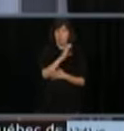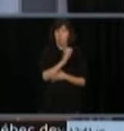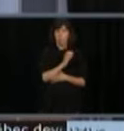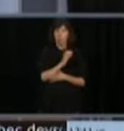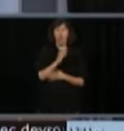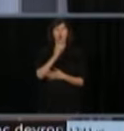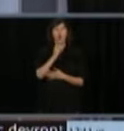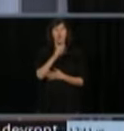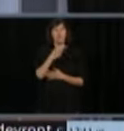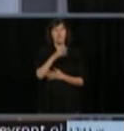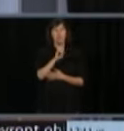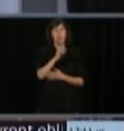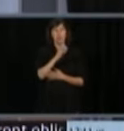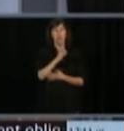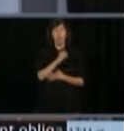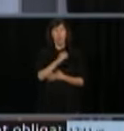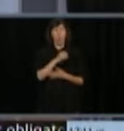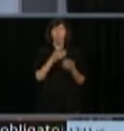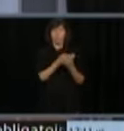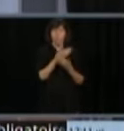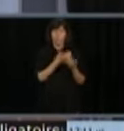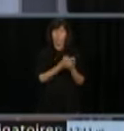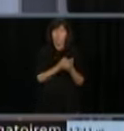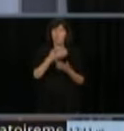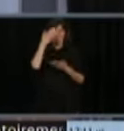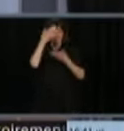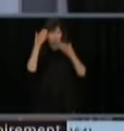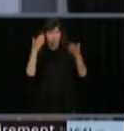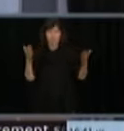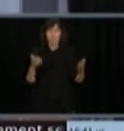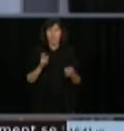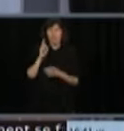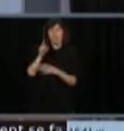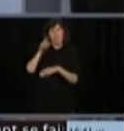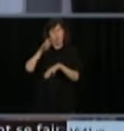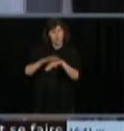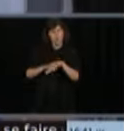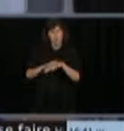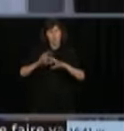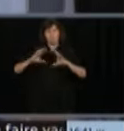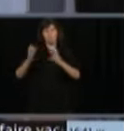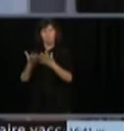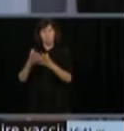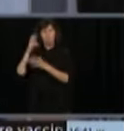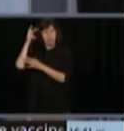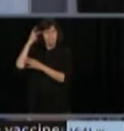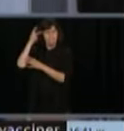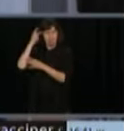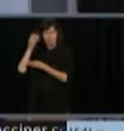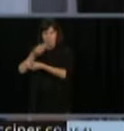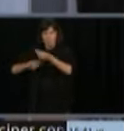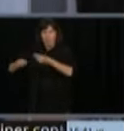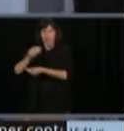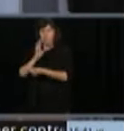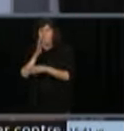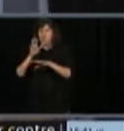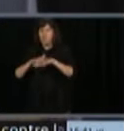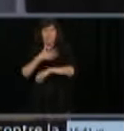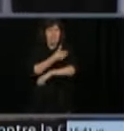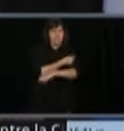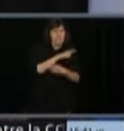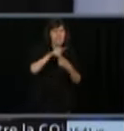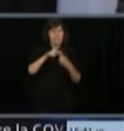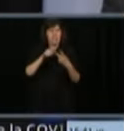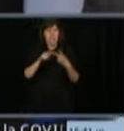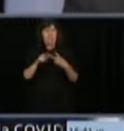lien avec la commission parlementaire. Il sera question du vaccin obligatoire pour la santé. On va parler aussi d'éducation et de la fonction